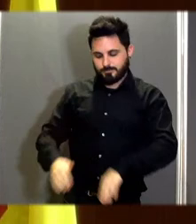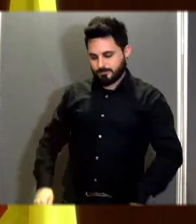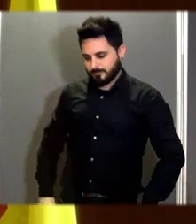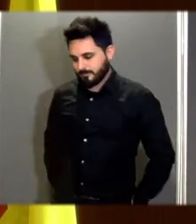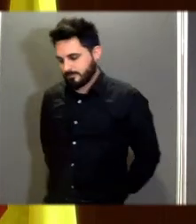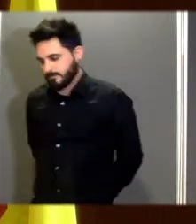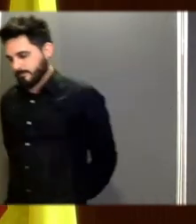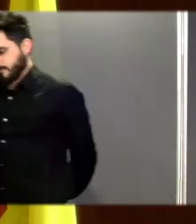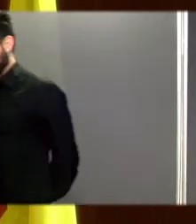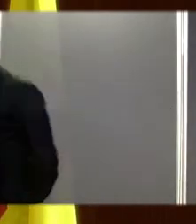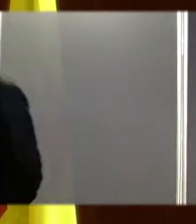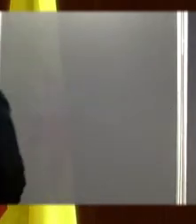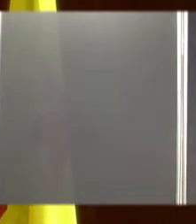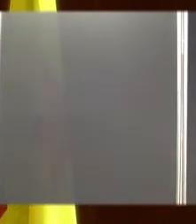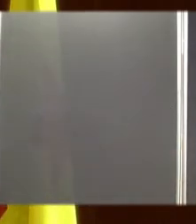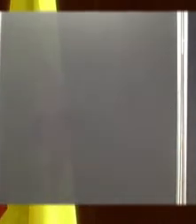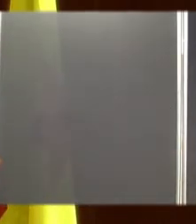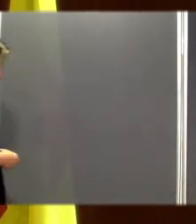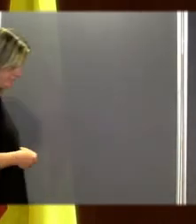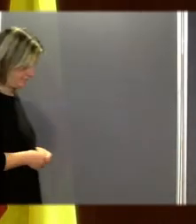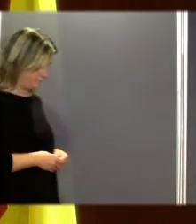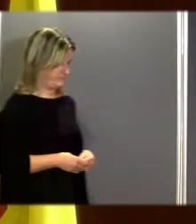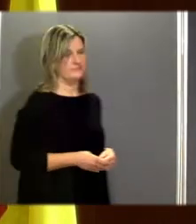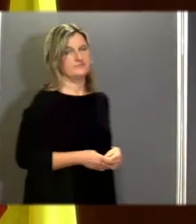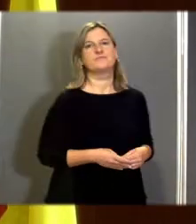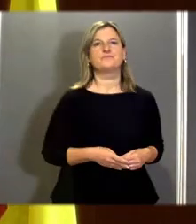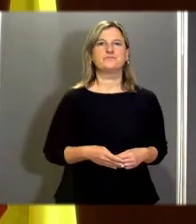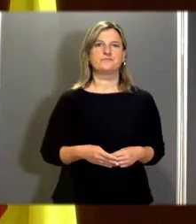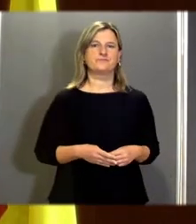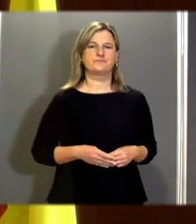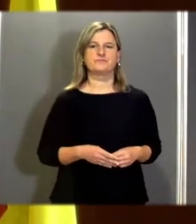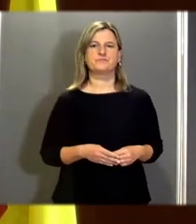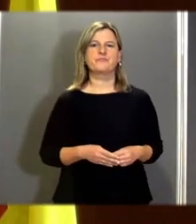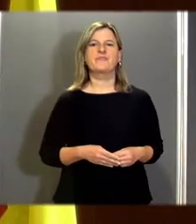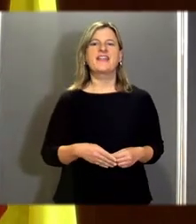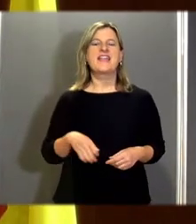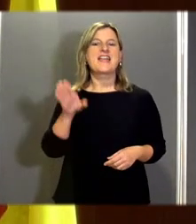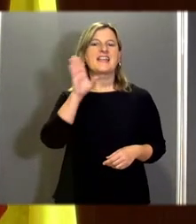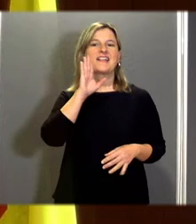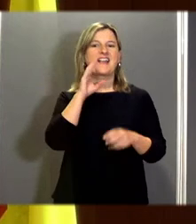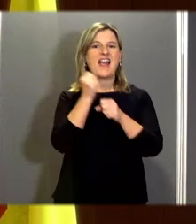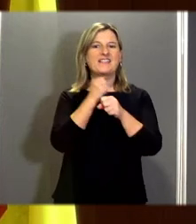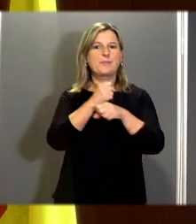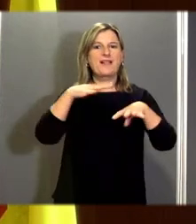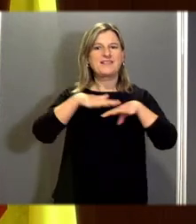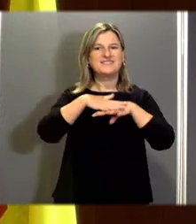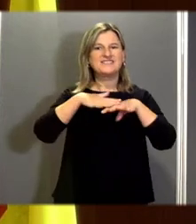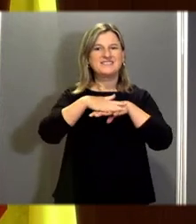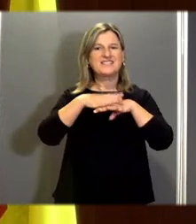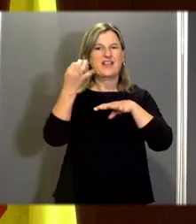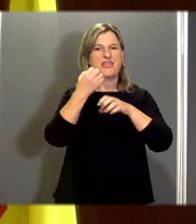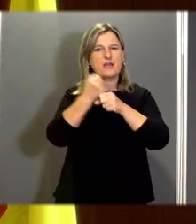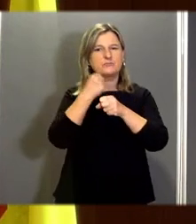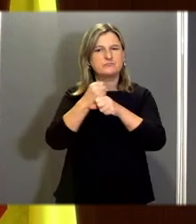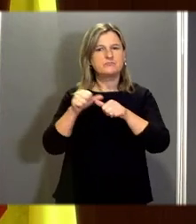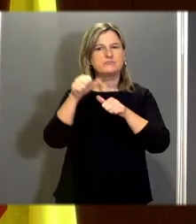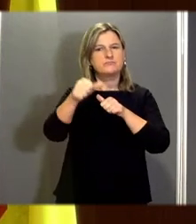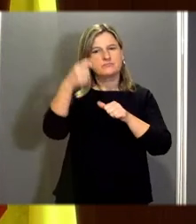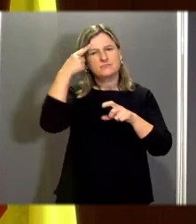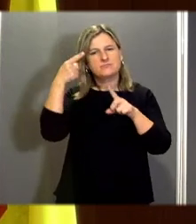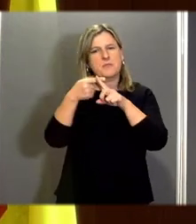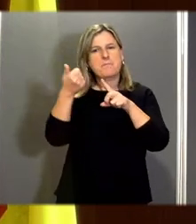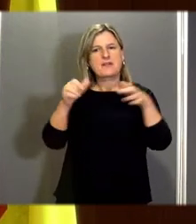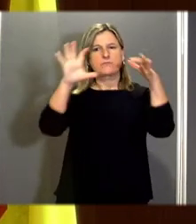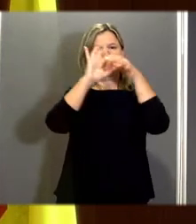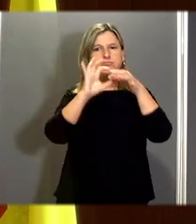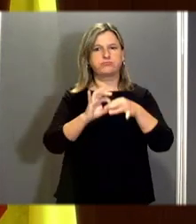Aquest treball en xarxa ha de ser un treball i és un treball per vertebrar el moviment independentista. Un treball